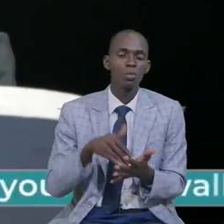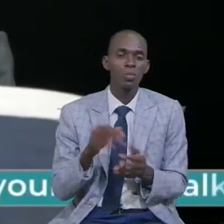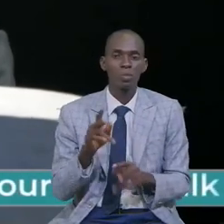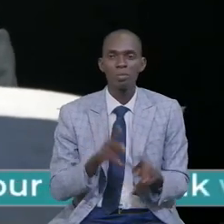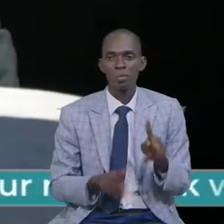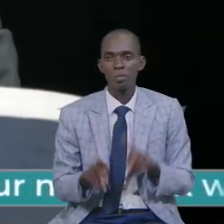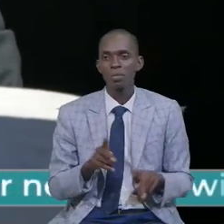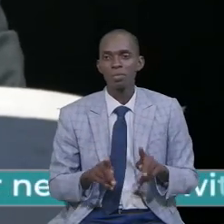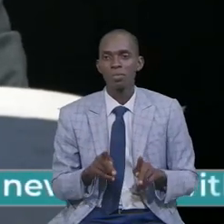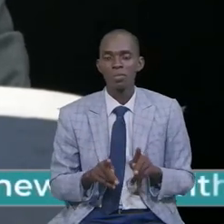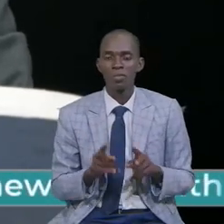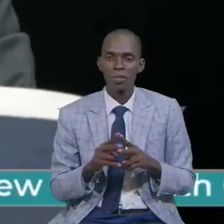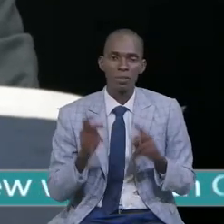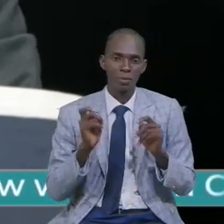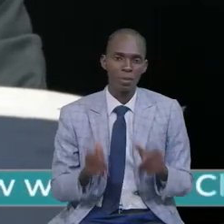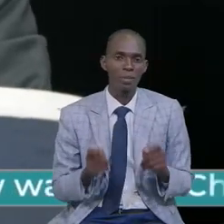Faisons-le rapidement, s'il vous plaît.